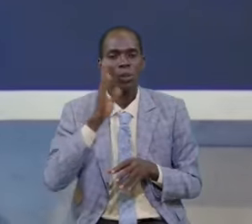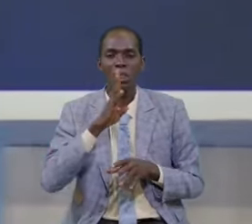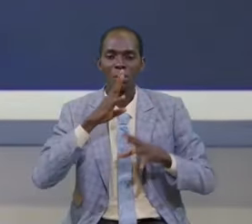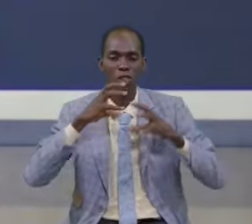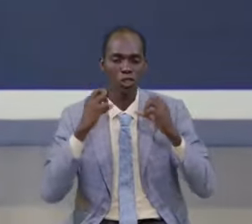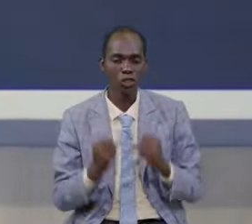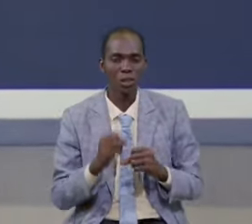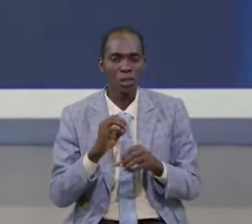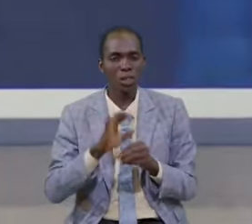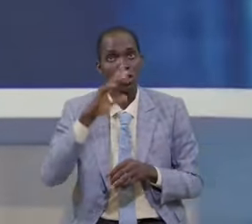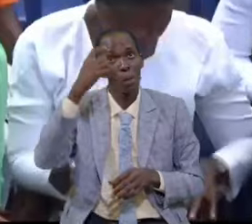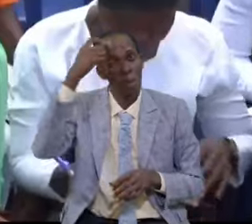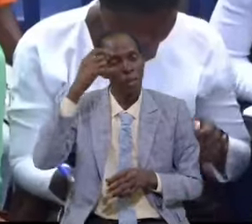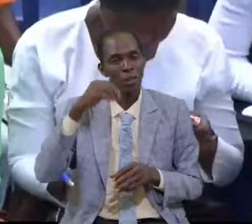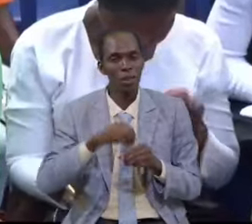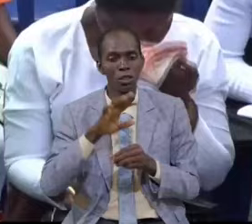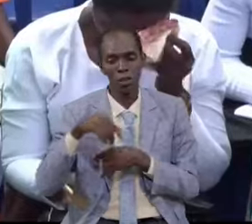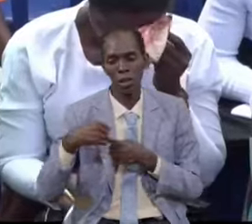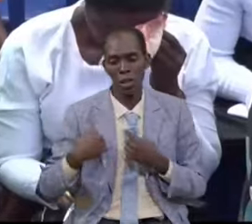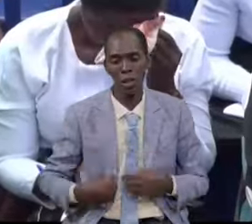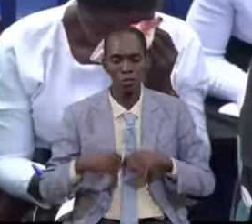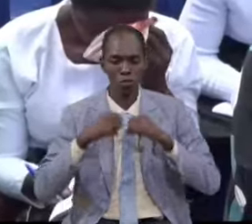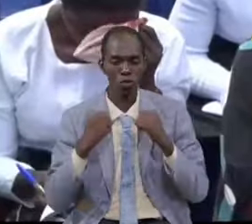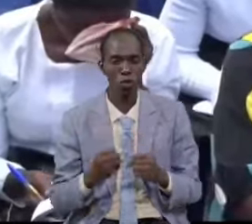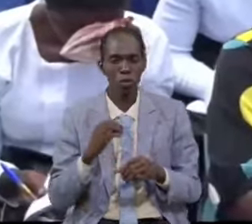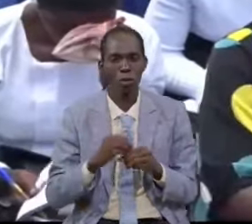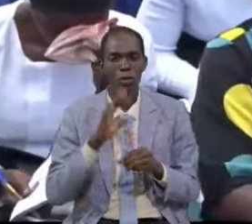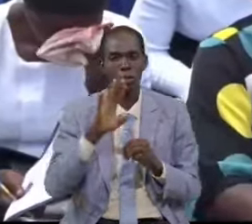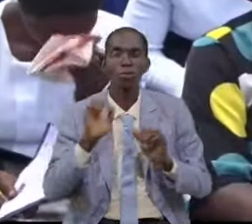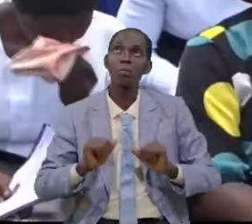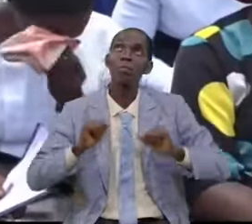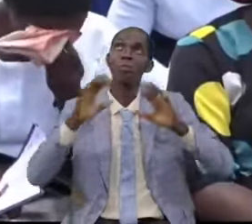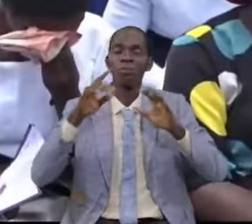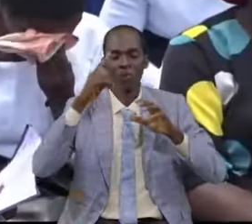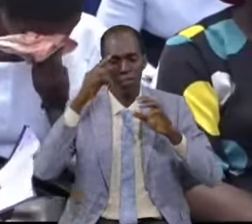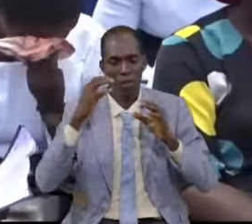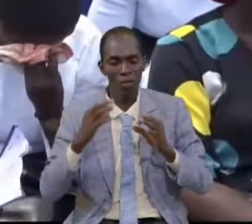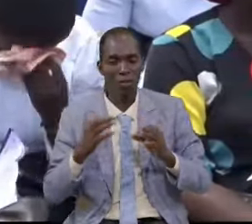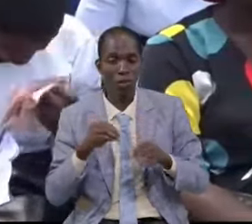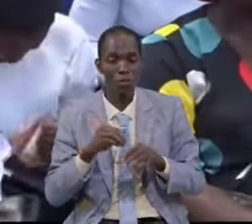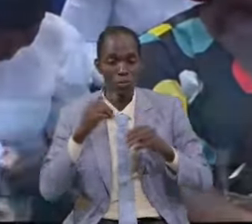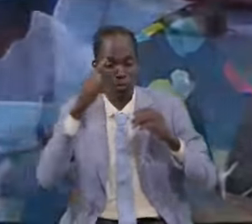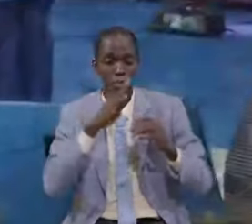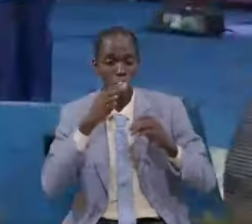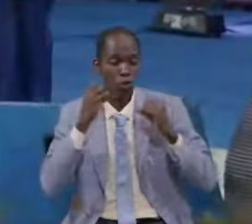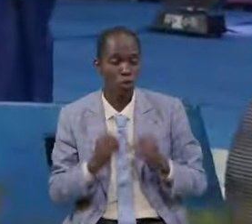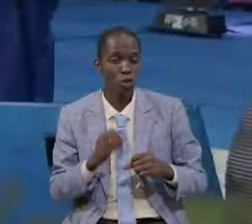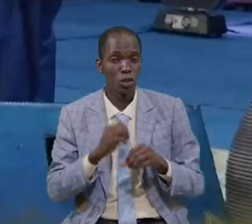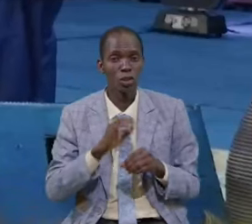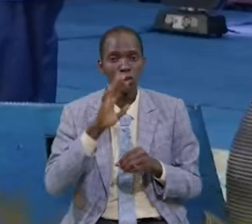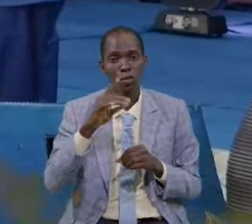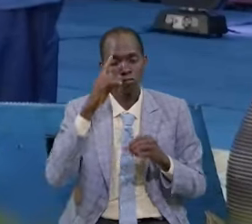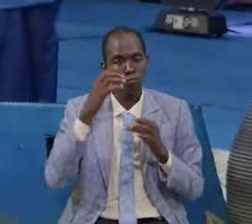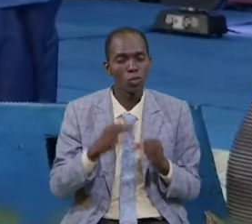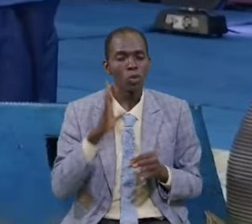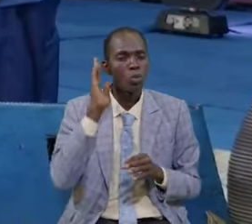pensée, dans ton cœur, dans ta dévotion, dans ta détermination. Tu dois être fort et tu ne dois pas être un amphibien,